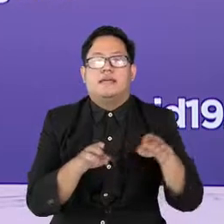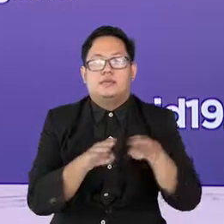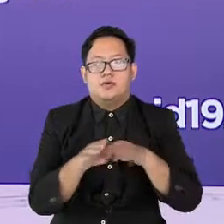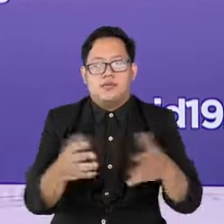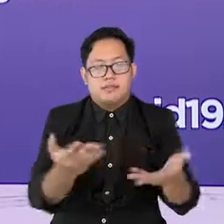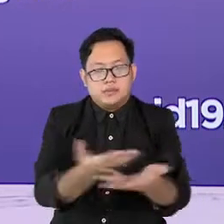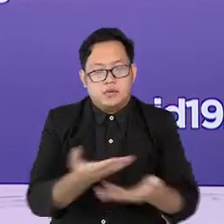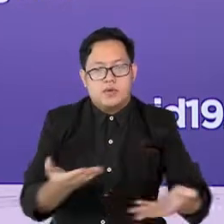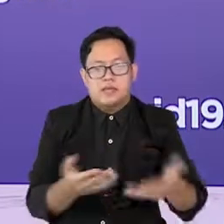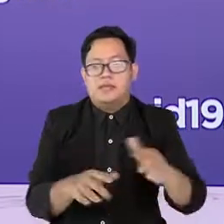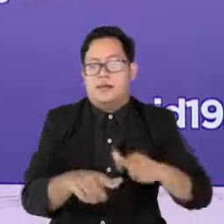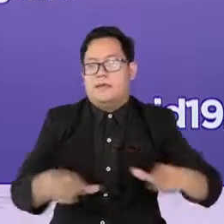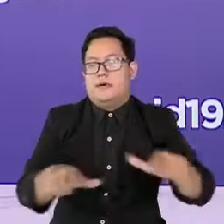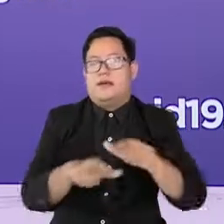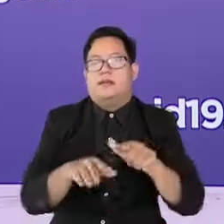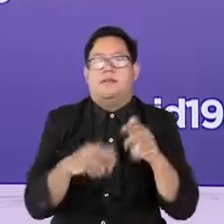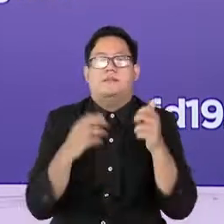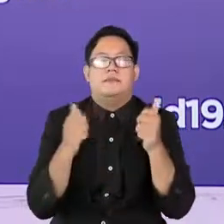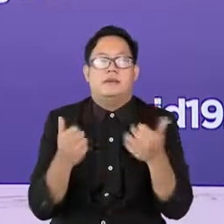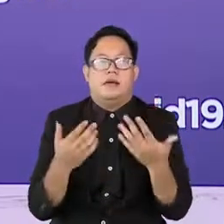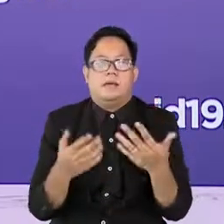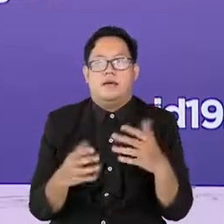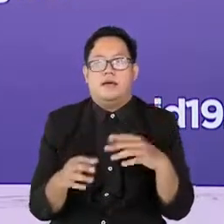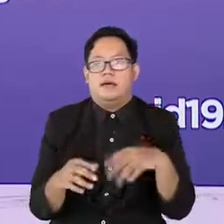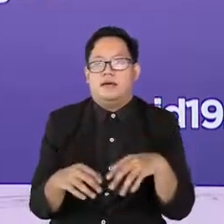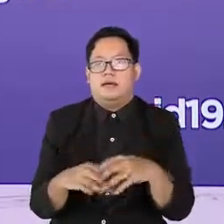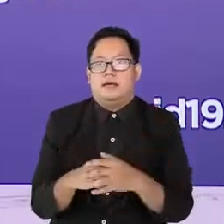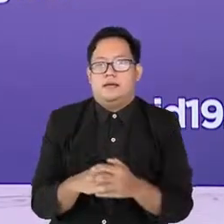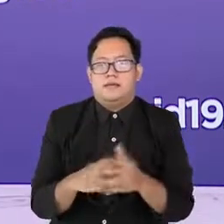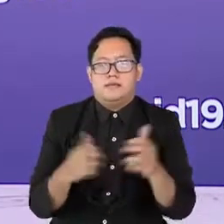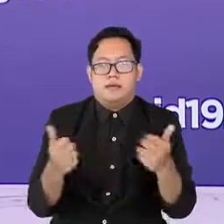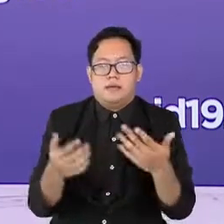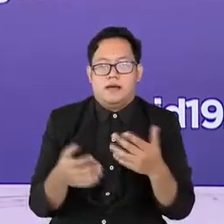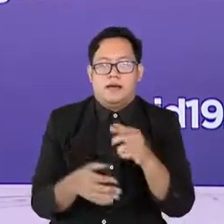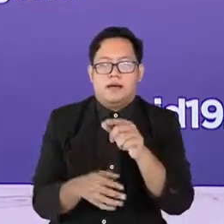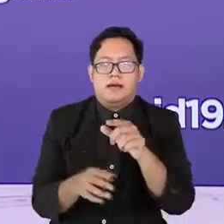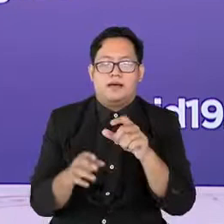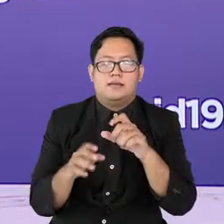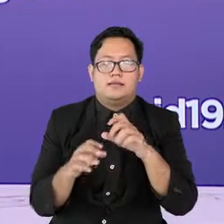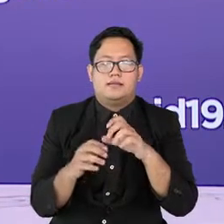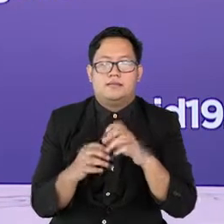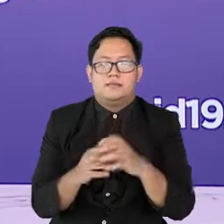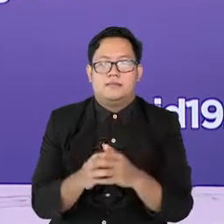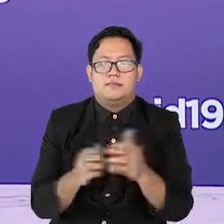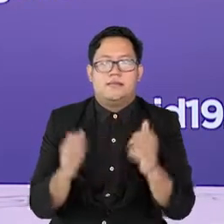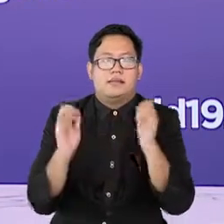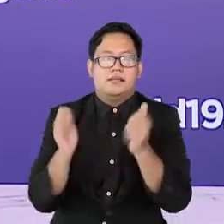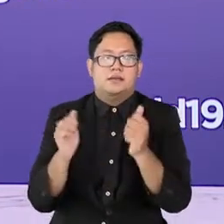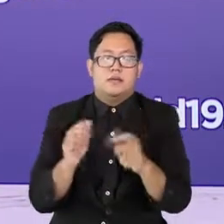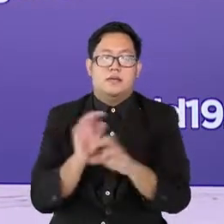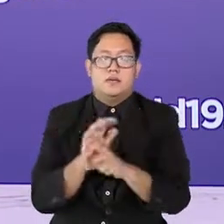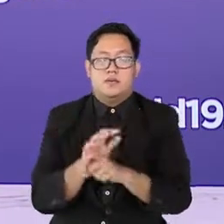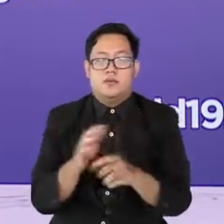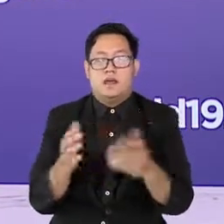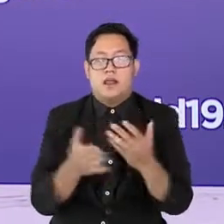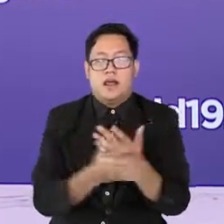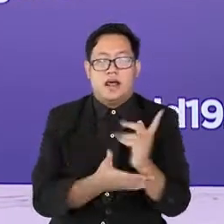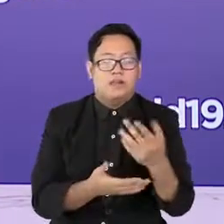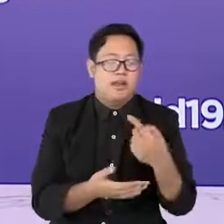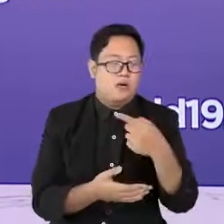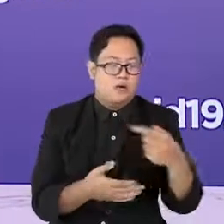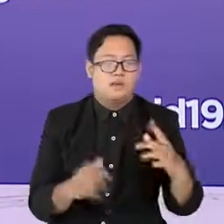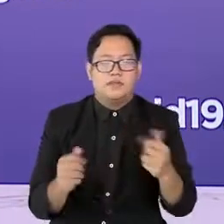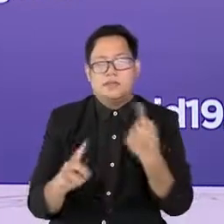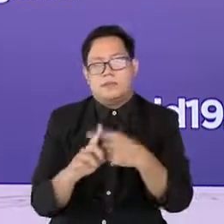dapat mengantisipasi celah-celah tertentu sehingga kedisiplinan protokol kesehatan ini dapat dilaksanakan secara lebih